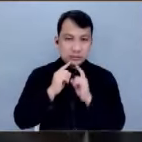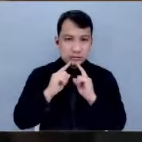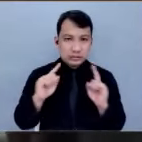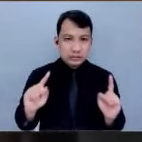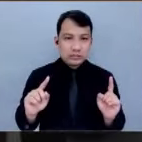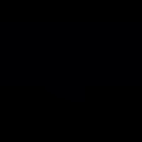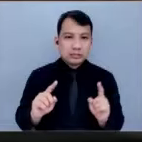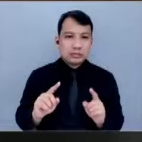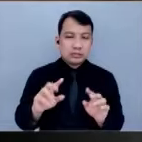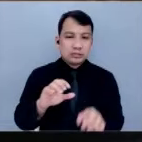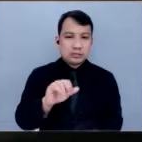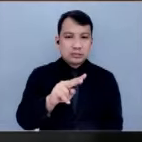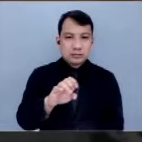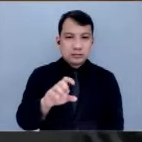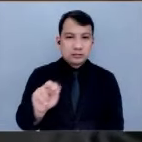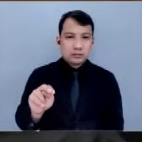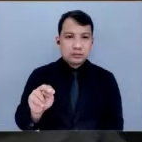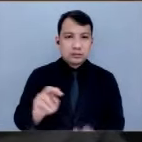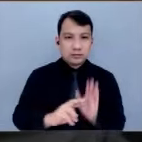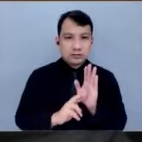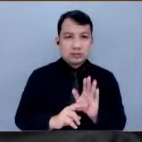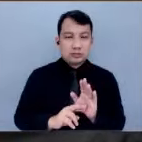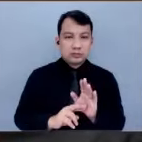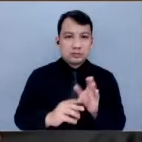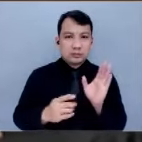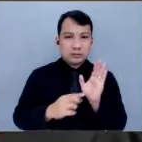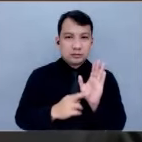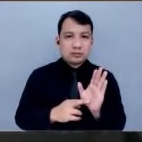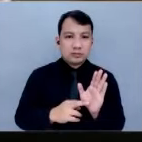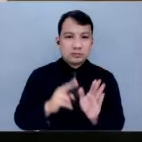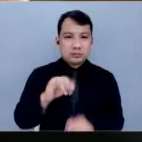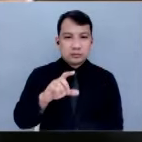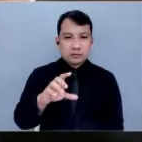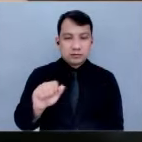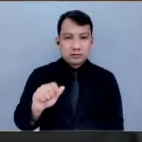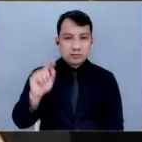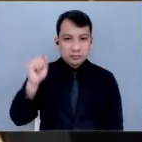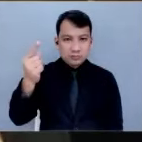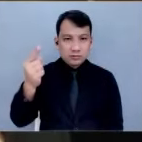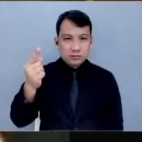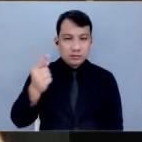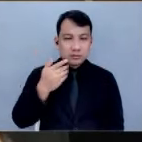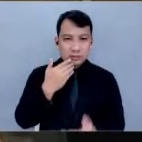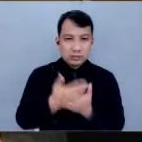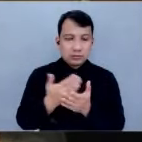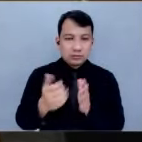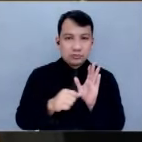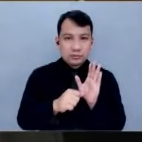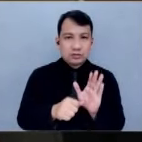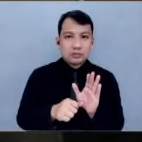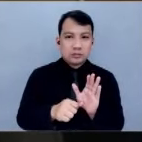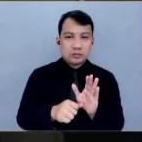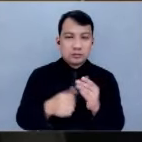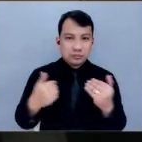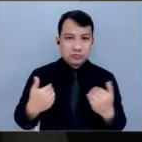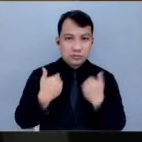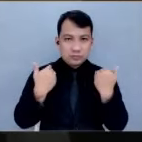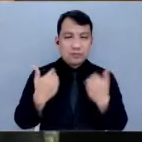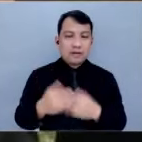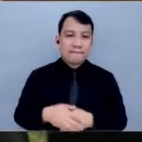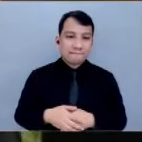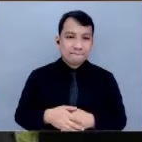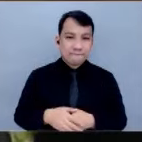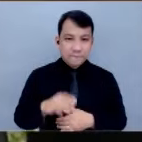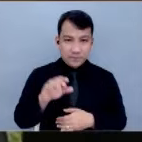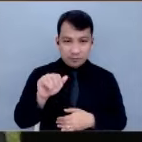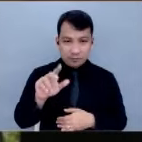17 matapos silang ipakilala bilang UNESCO's first goodwill ambassadors for youth. Layo ng 13 miyembro